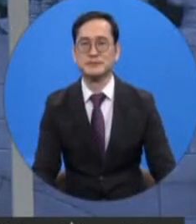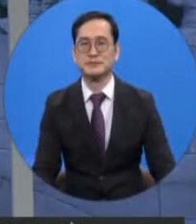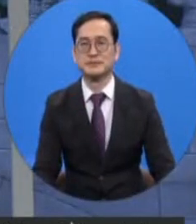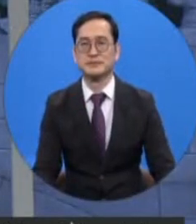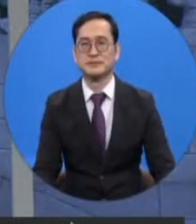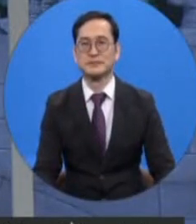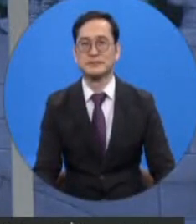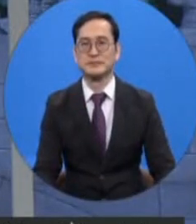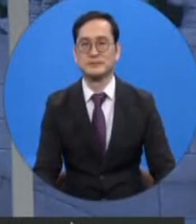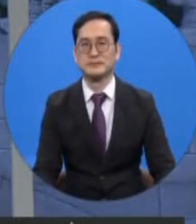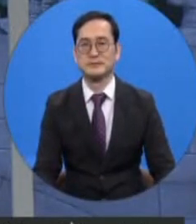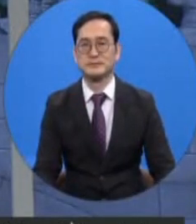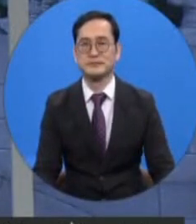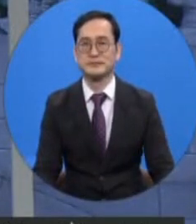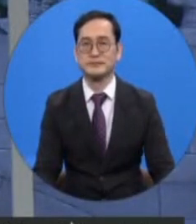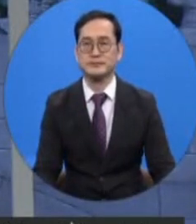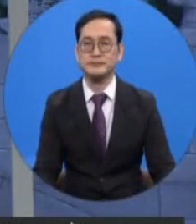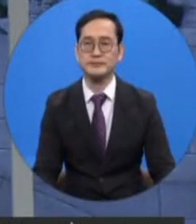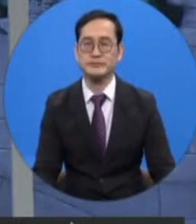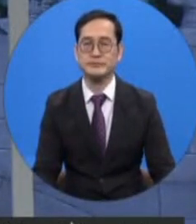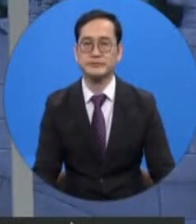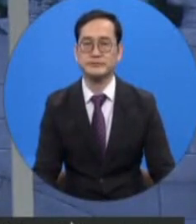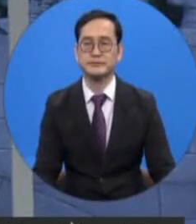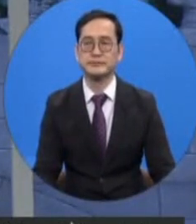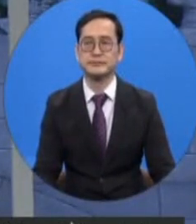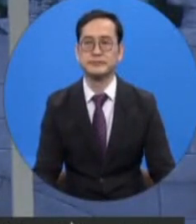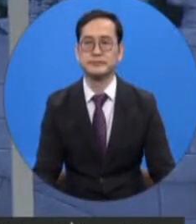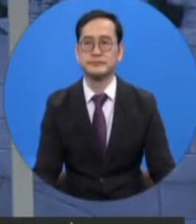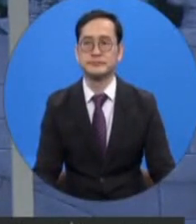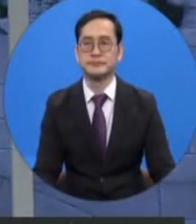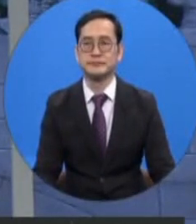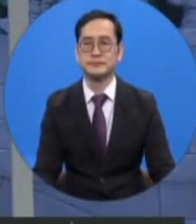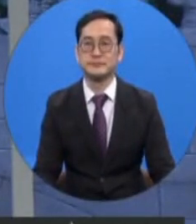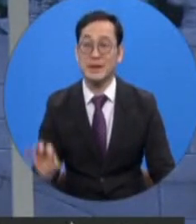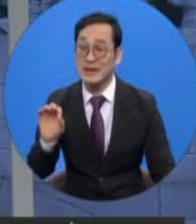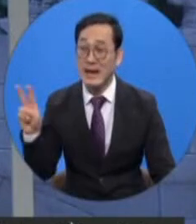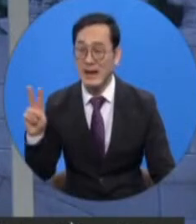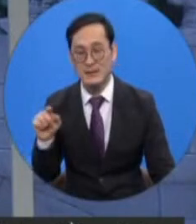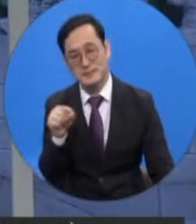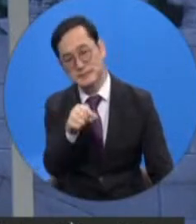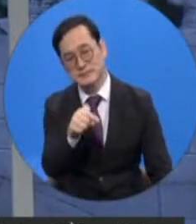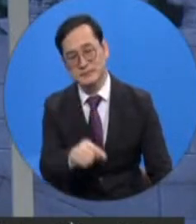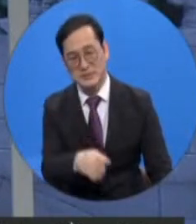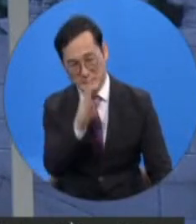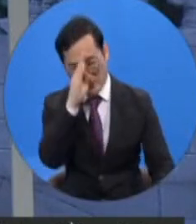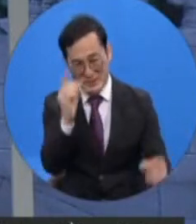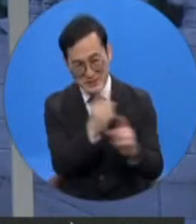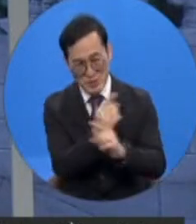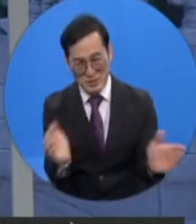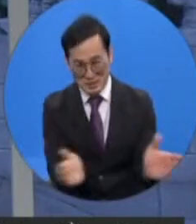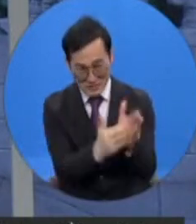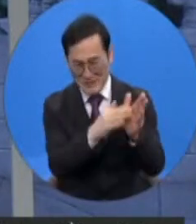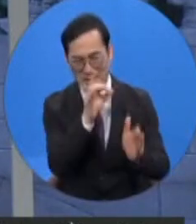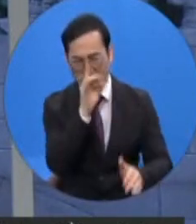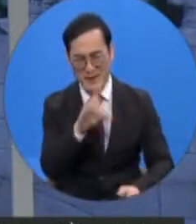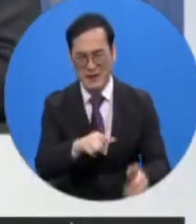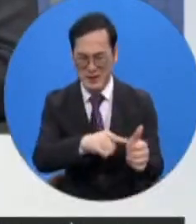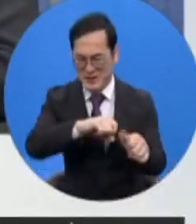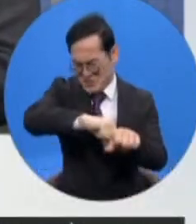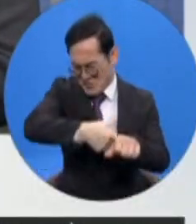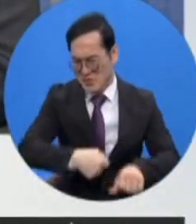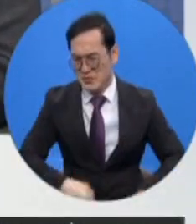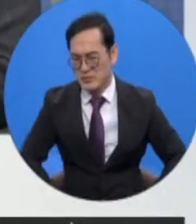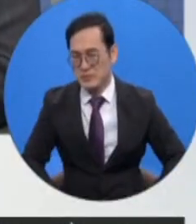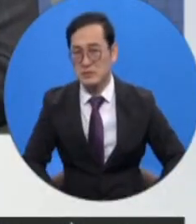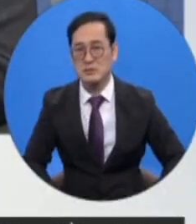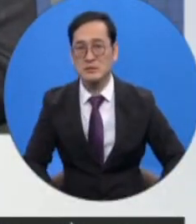이제 국민의힘의 김재원 최고나 이양수 수석 대변인이 이거를 치료받고 말고의 문제로 간단하게 하면 안 된다라는 비판의 성명 냈는데 자, 이건